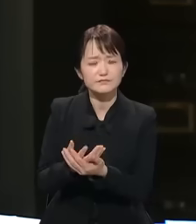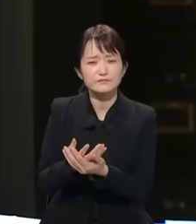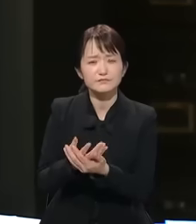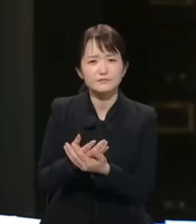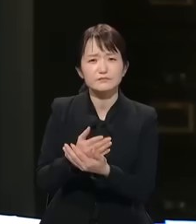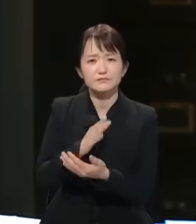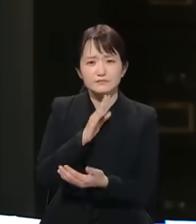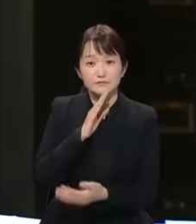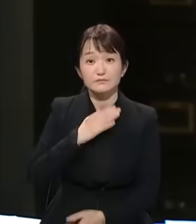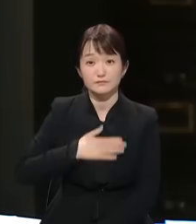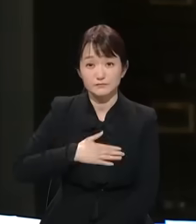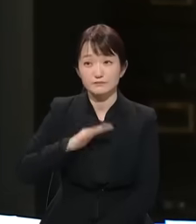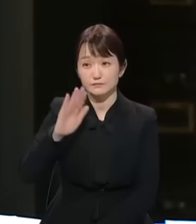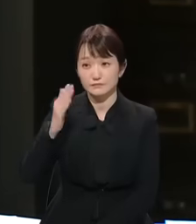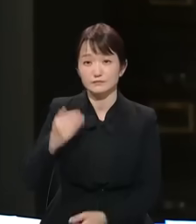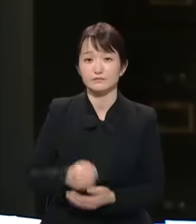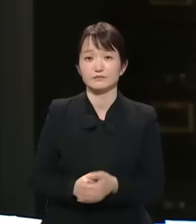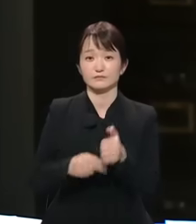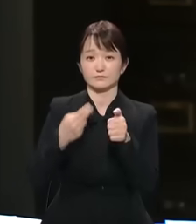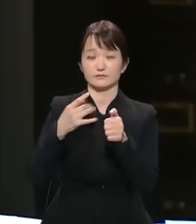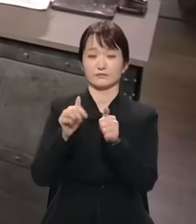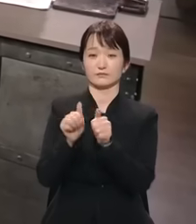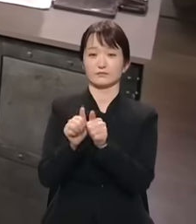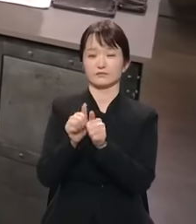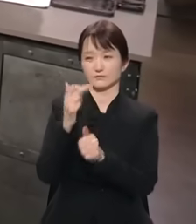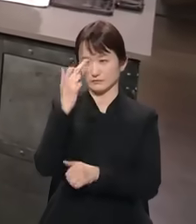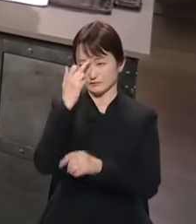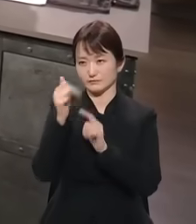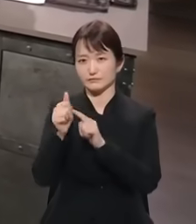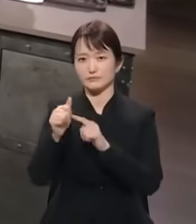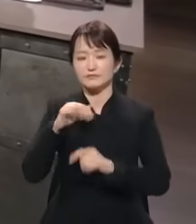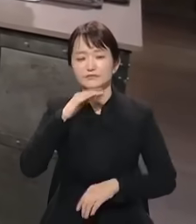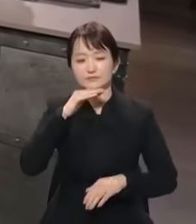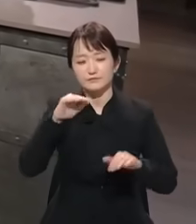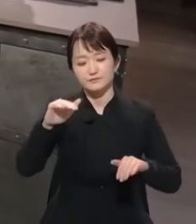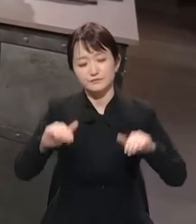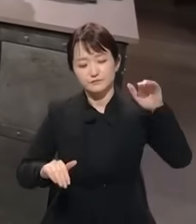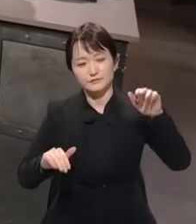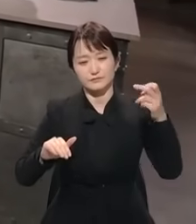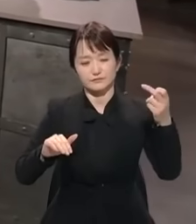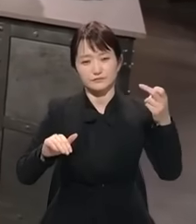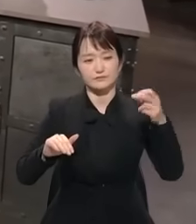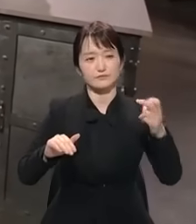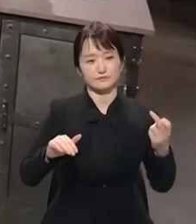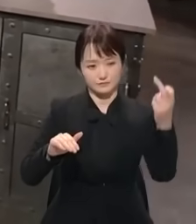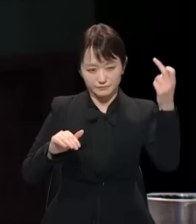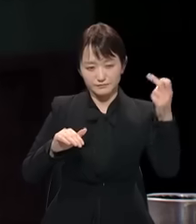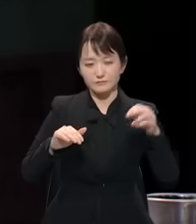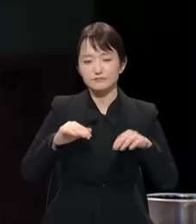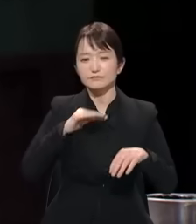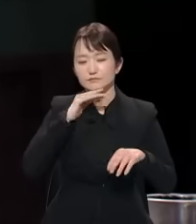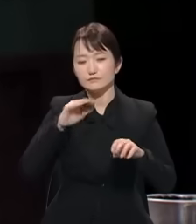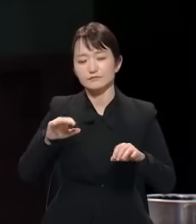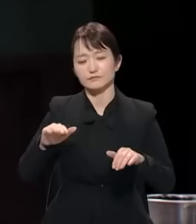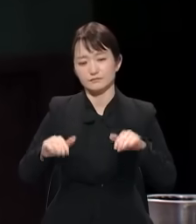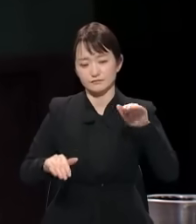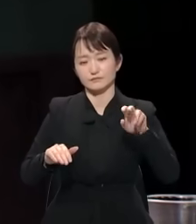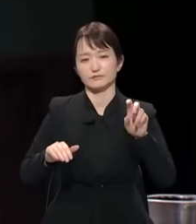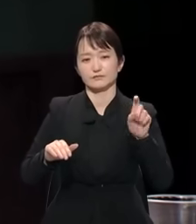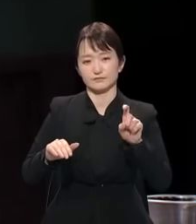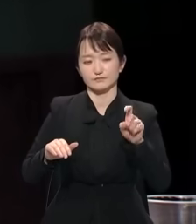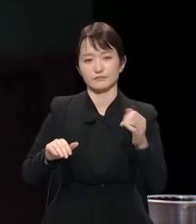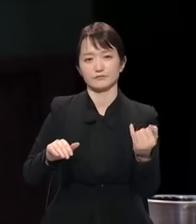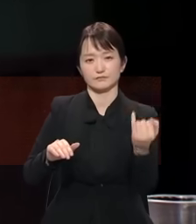사실을 알게 된 거죠? 네, 50대 남성 최모 씨인데요. 12살 차이가 나는 형이 한 명 있고요. 10살 차이 나는 누나가 한 명 있습니다.